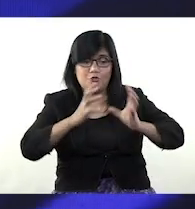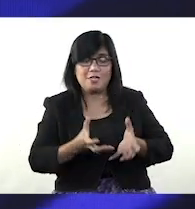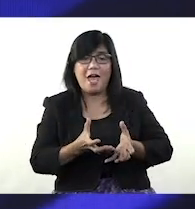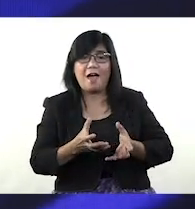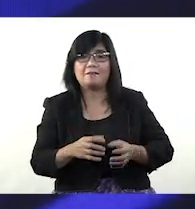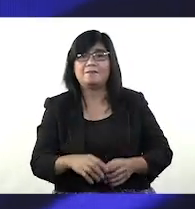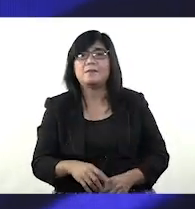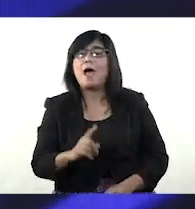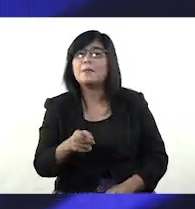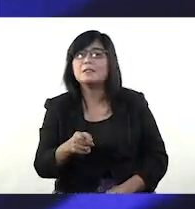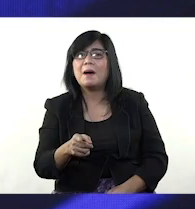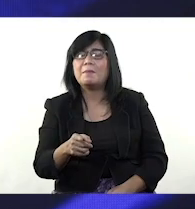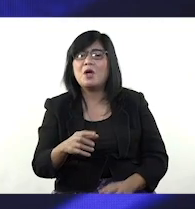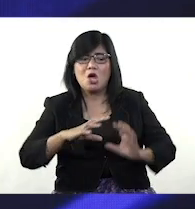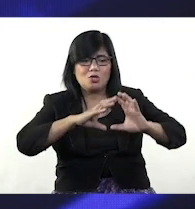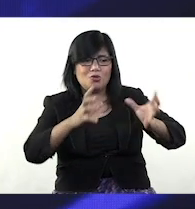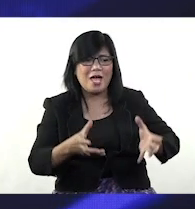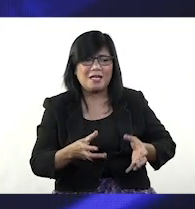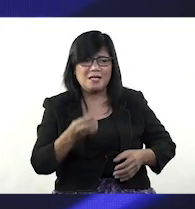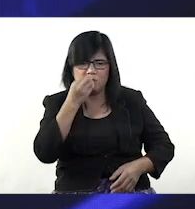garam dunia karena dunia ini busuk